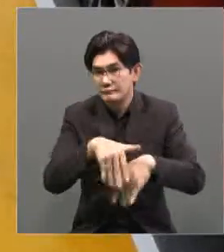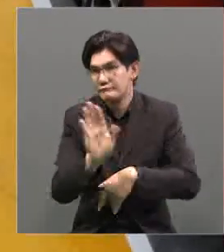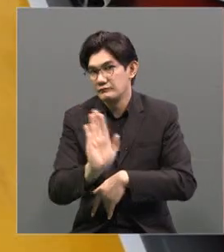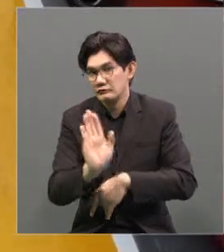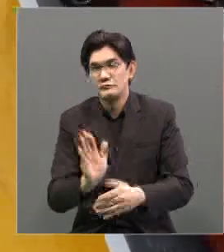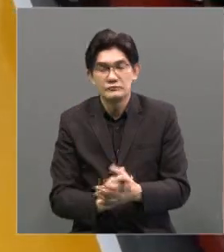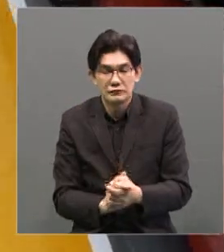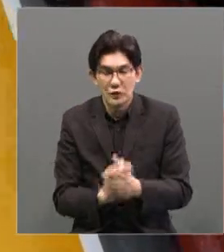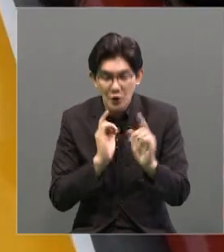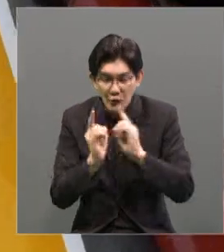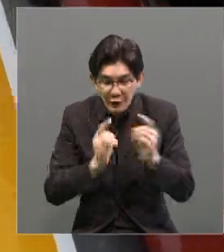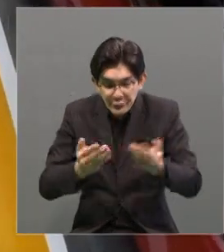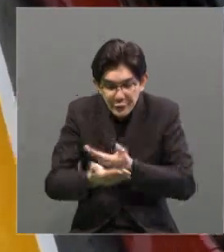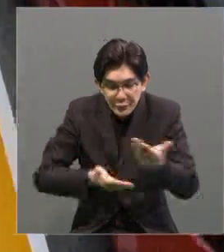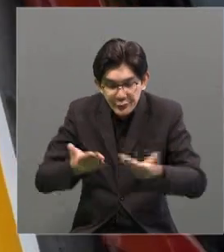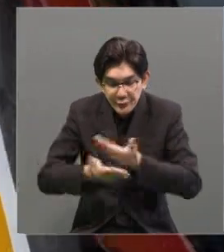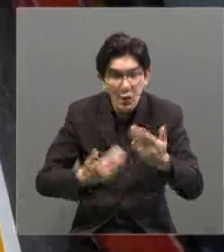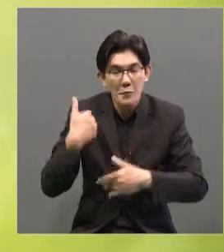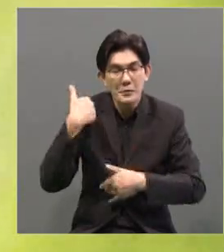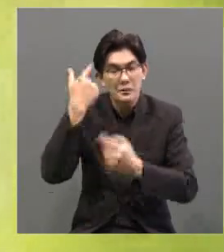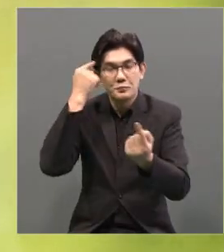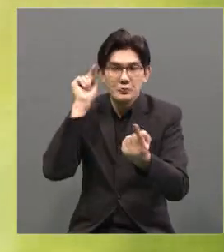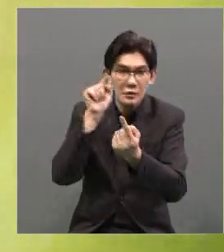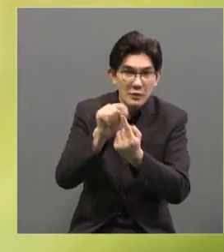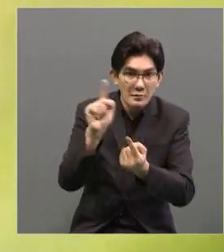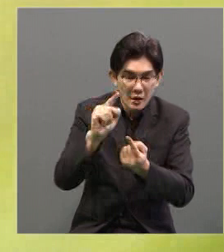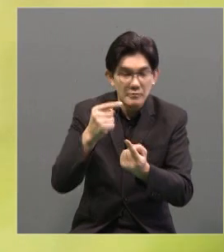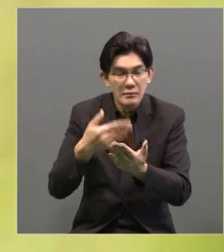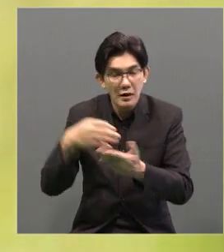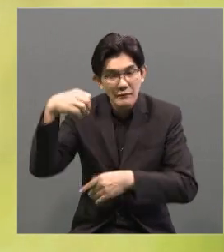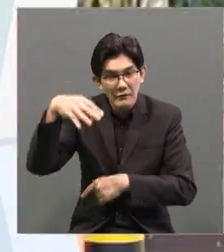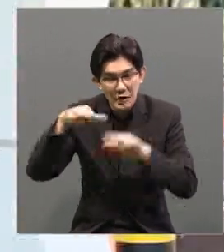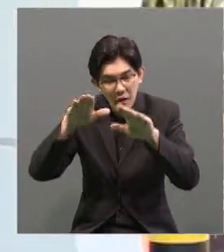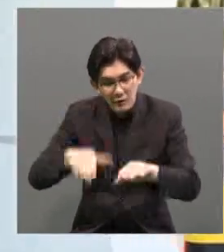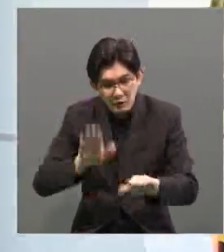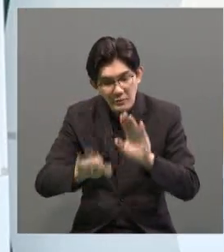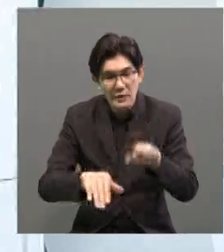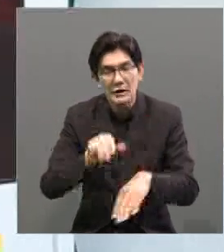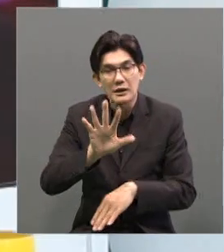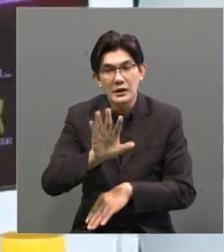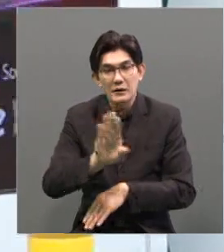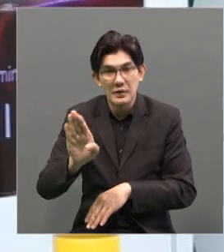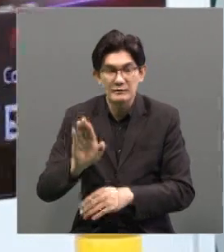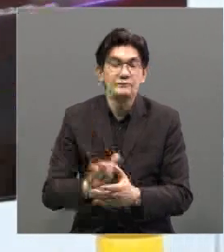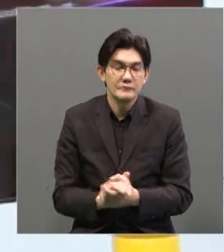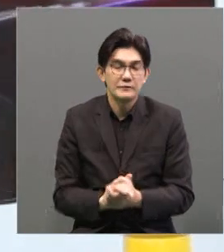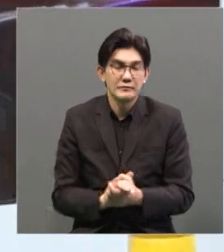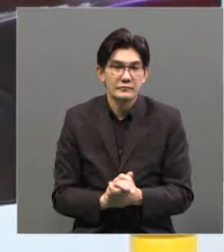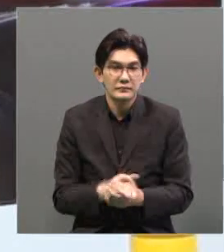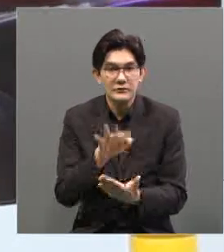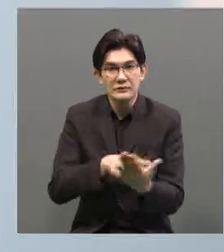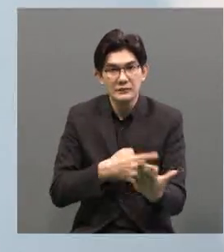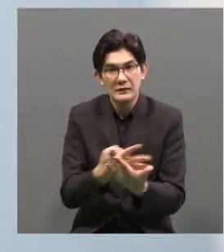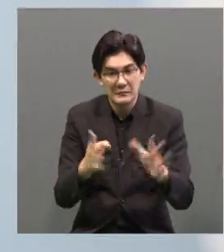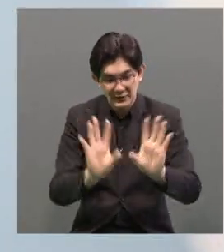นะคะได้มีการหารือร่วมกันแล้วแล้วก็ตั้งเป้าลดค่าไฟฟ้าให้ได้ไม่ต่ำกว่า5 บาทต่อหน่วยค่ะส่วนแผนงานสำ